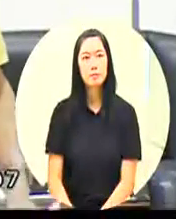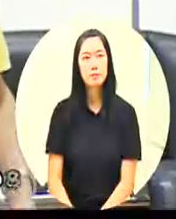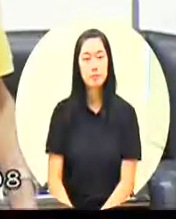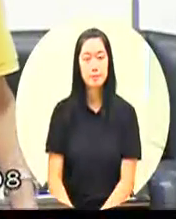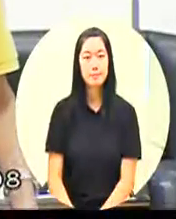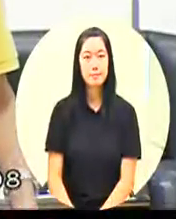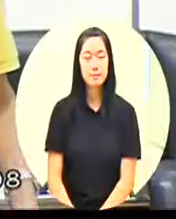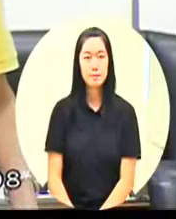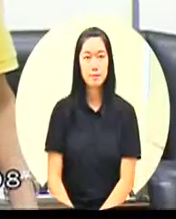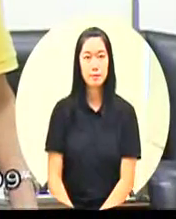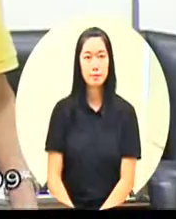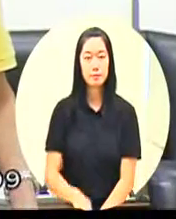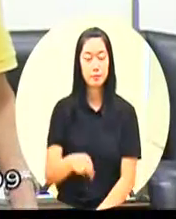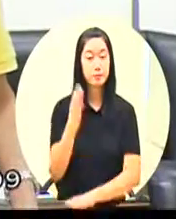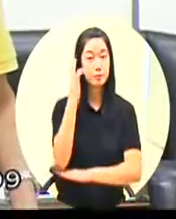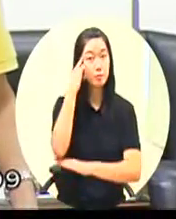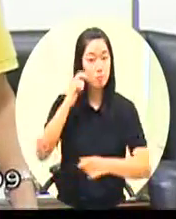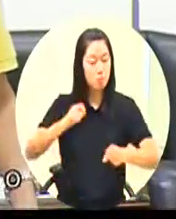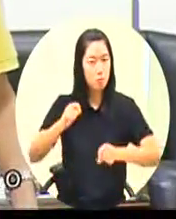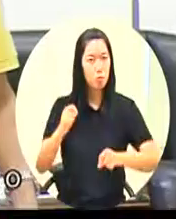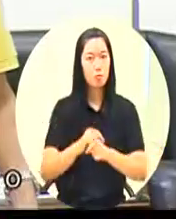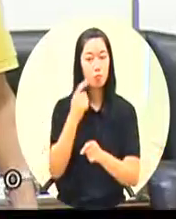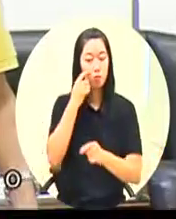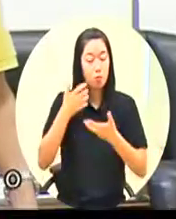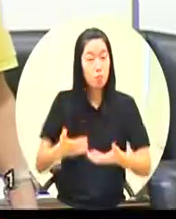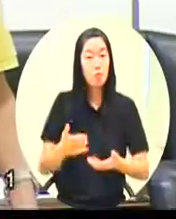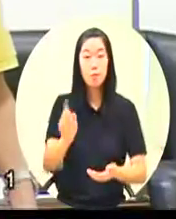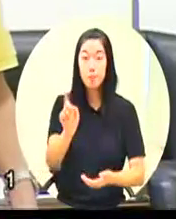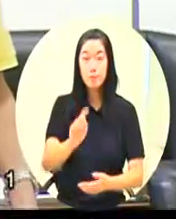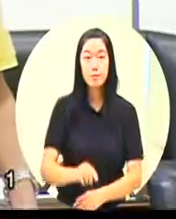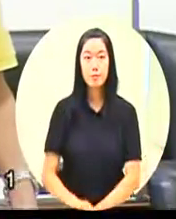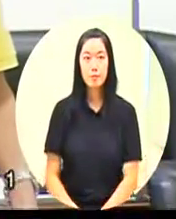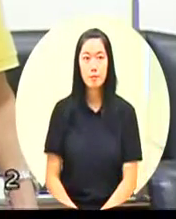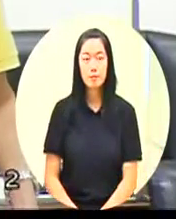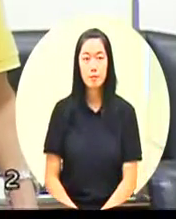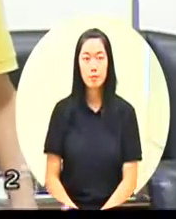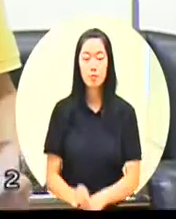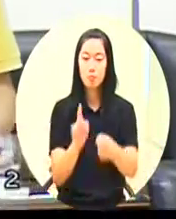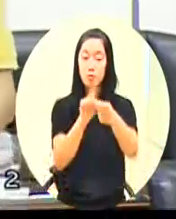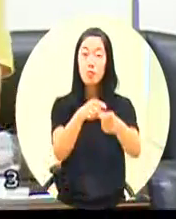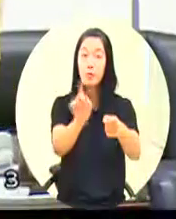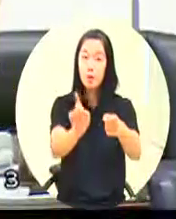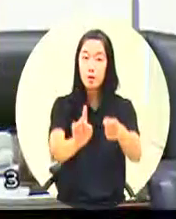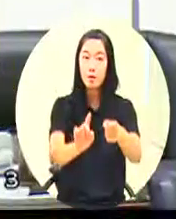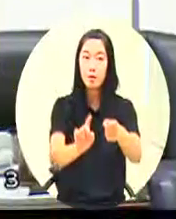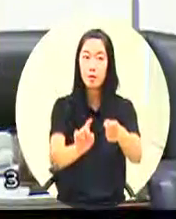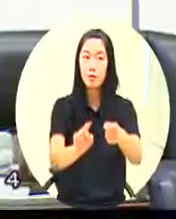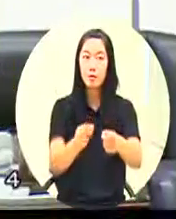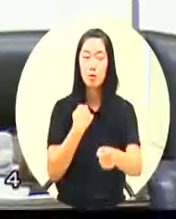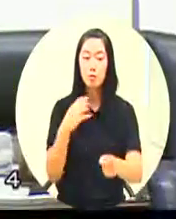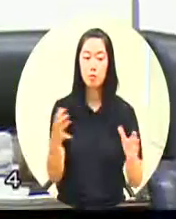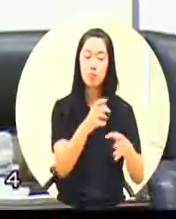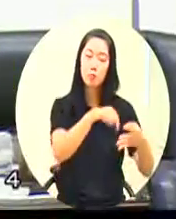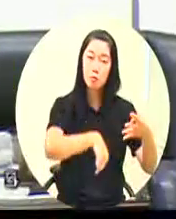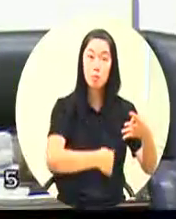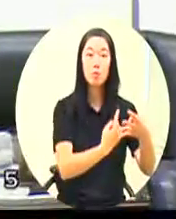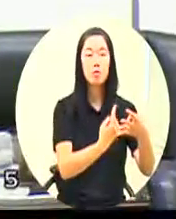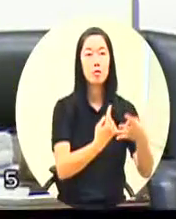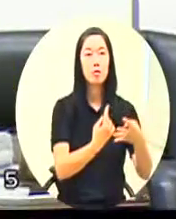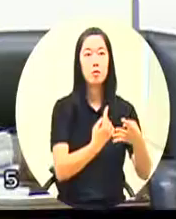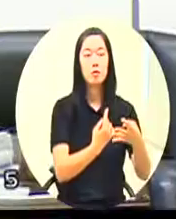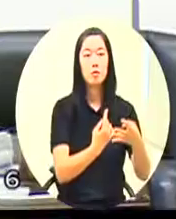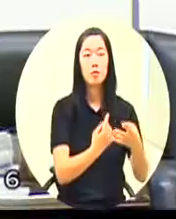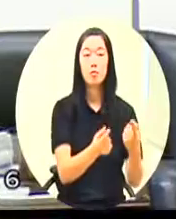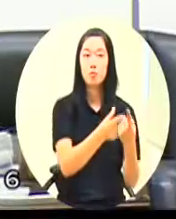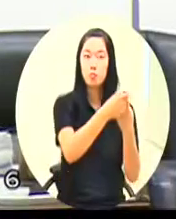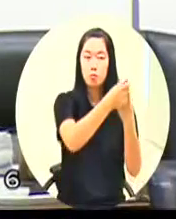策最重要哈，政策导向。我们现在我们同事一个优